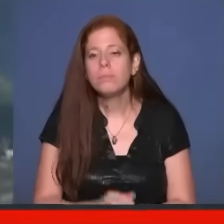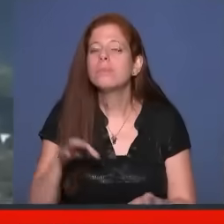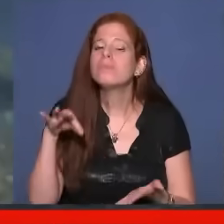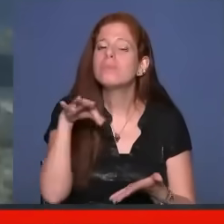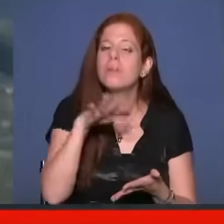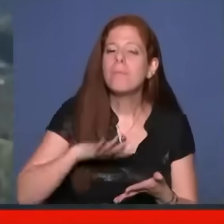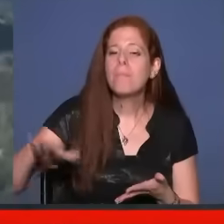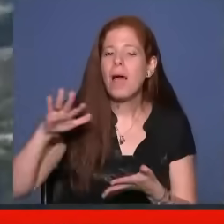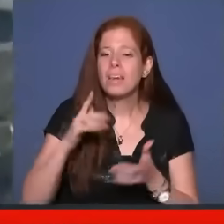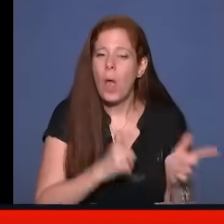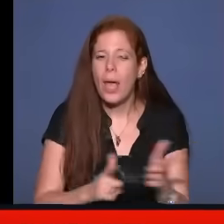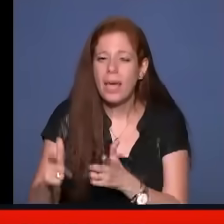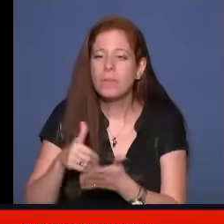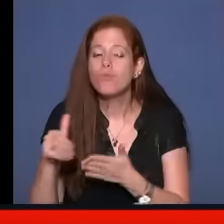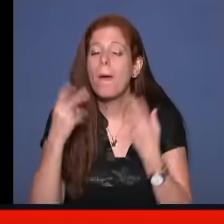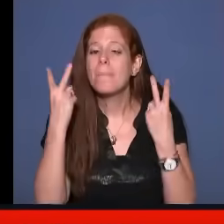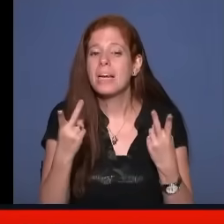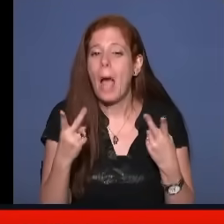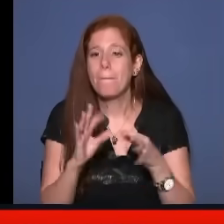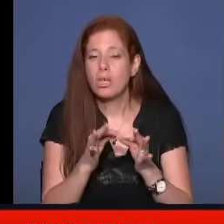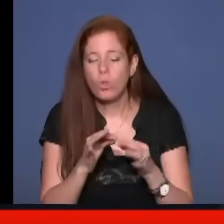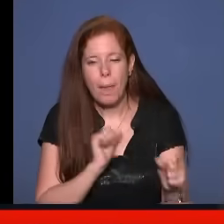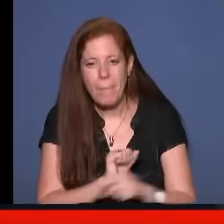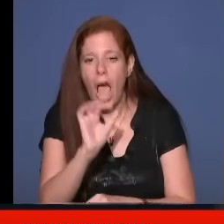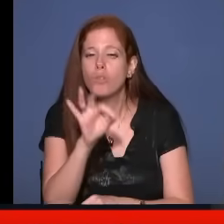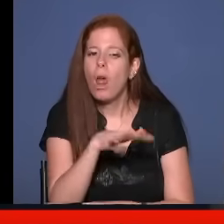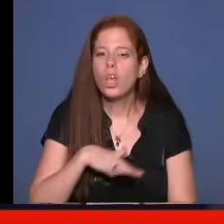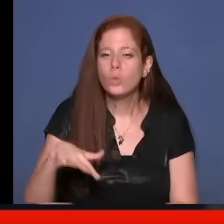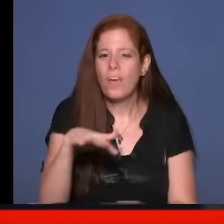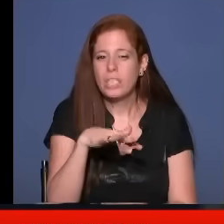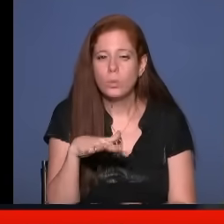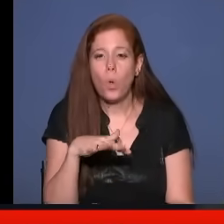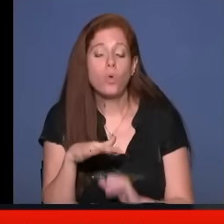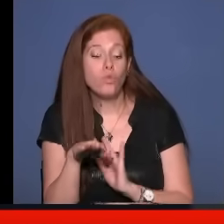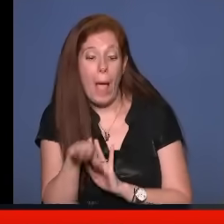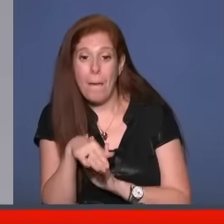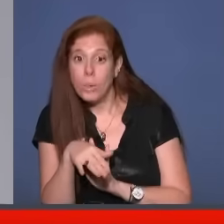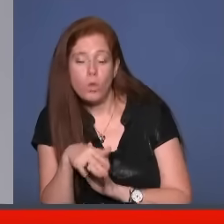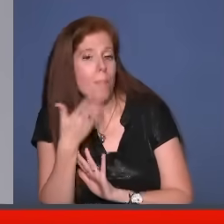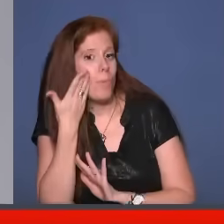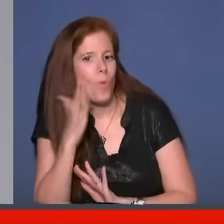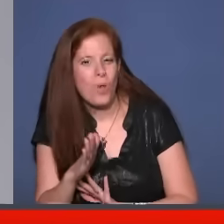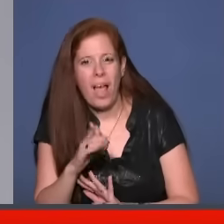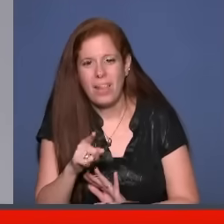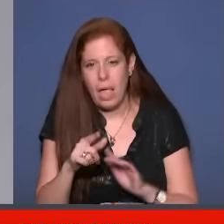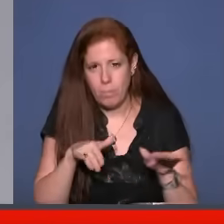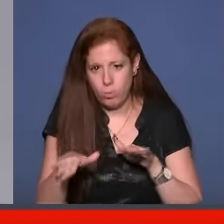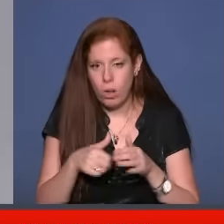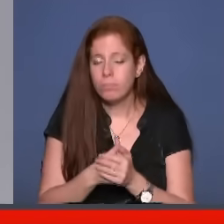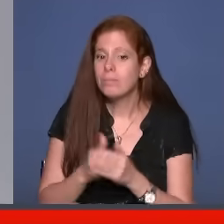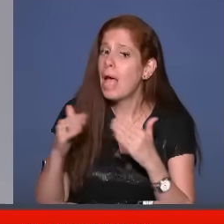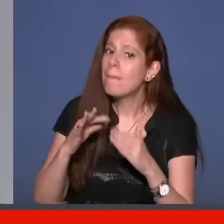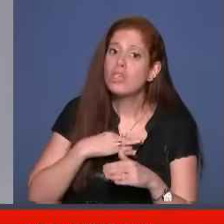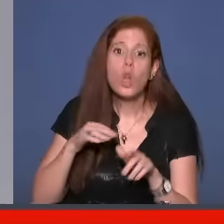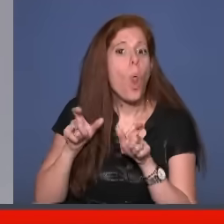נמשכה בעיקר ברשתות החברתיות המחאה של יישובי האזור שפינויים לא הוכר על ידי הממשלה. הבית שלי הוא לא ממוגן כמו